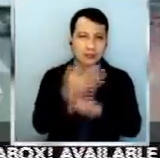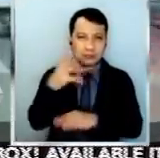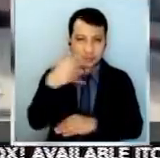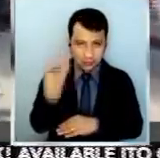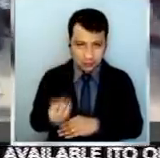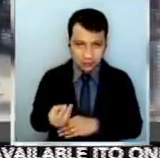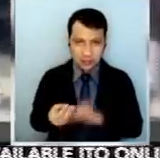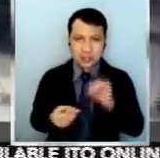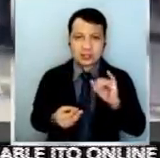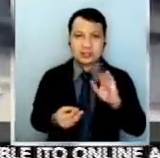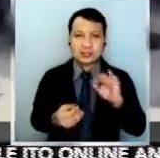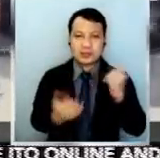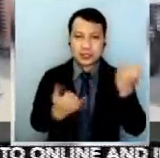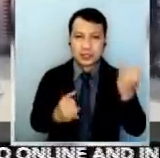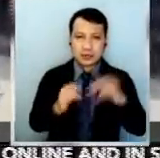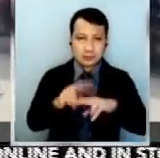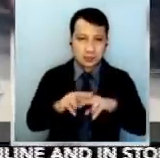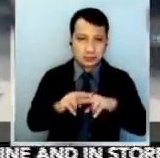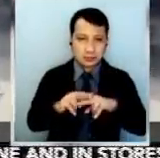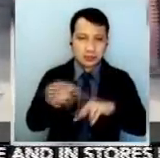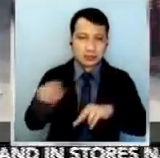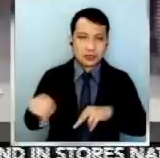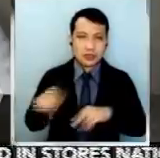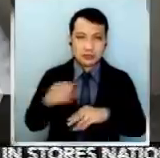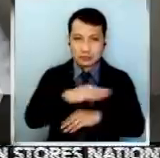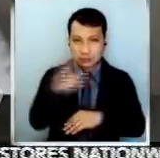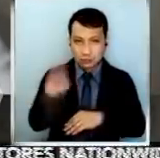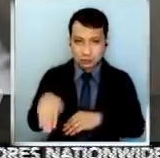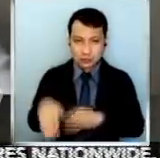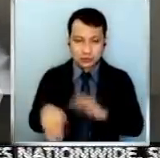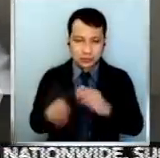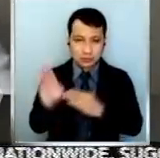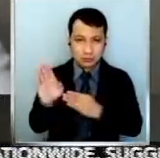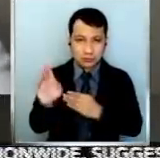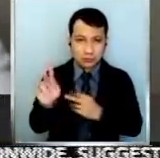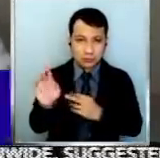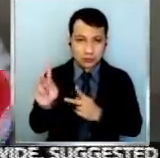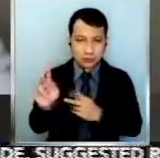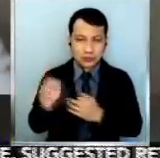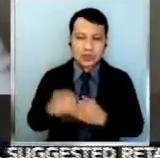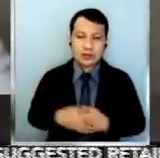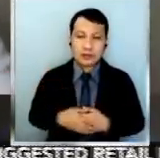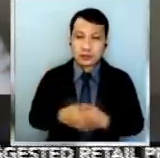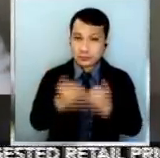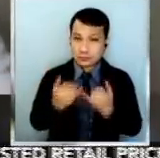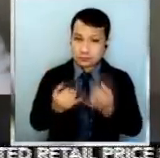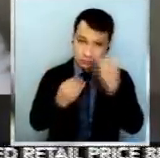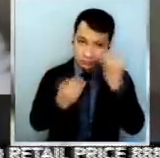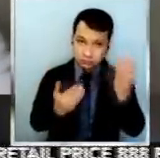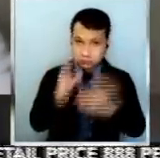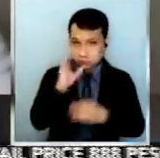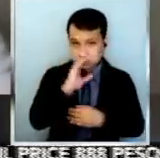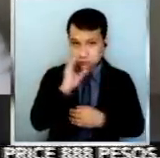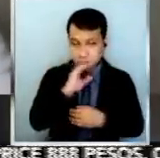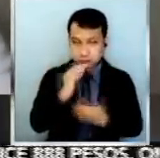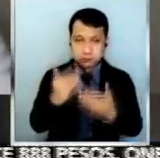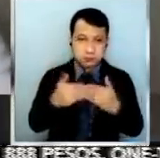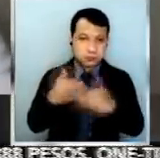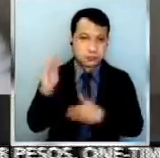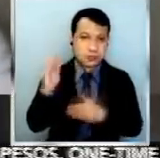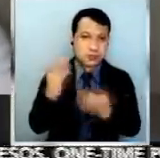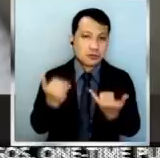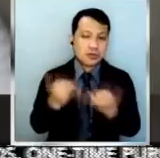Isabela, Pangasinan, Zambales, Bohol at Bukidnon. But we saw that Cebu City was peaking and it's now on a downward